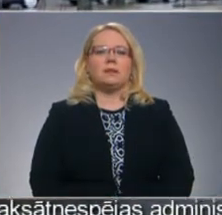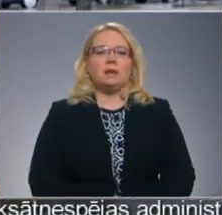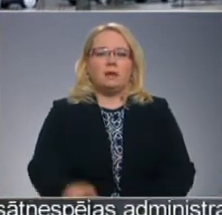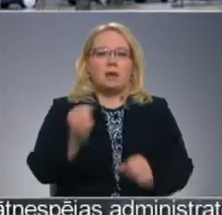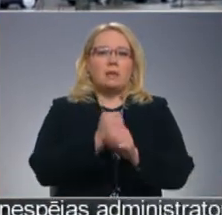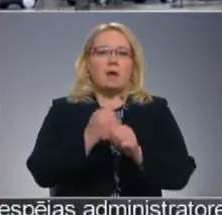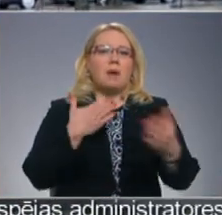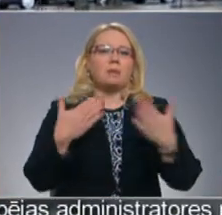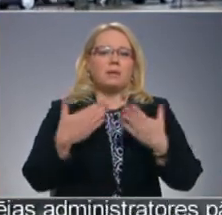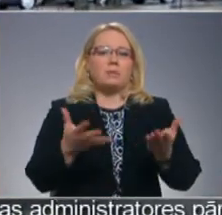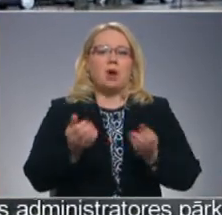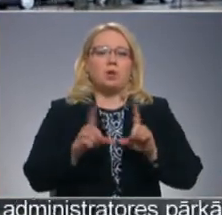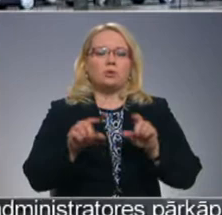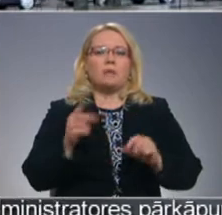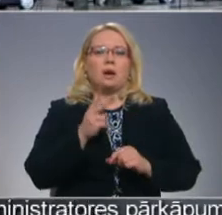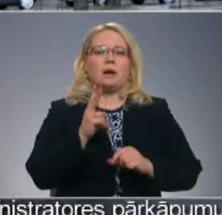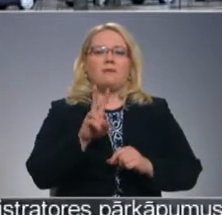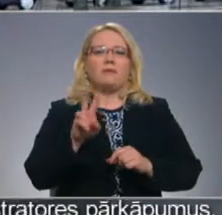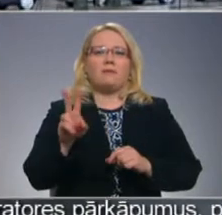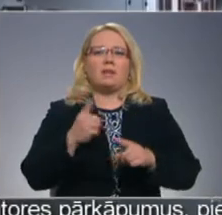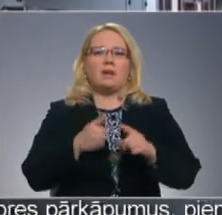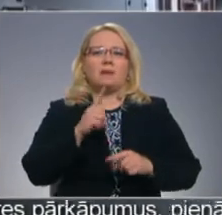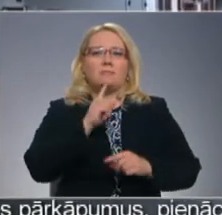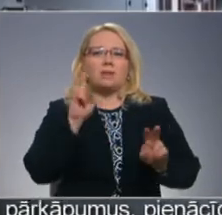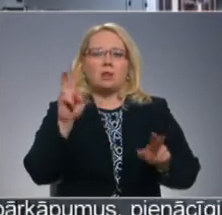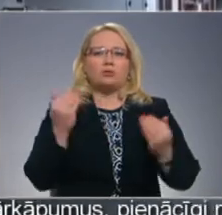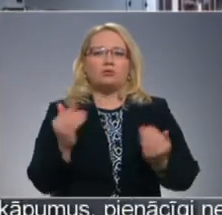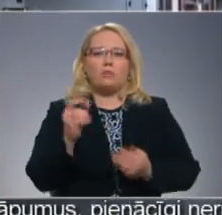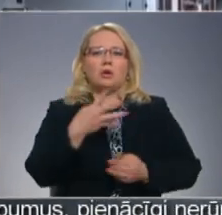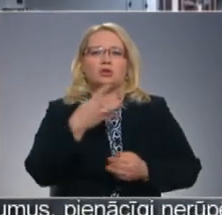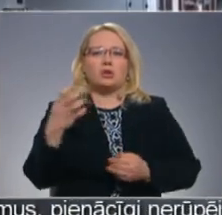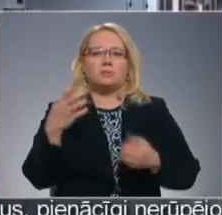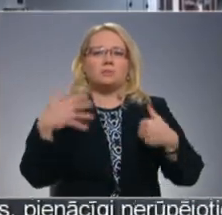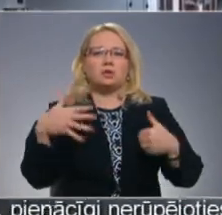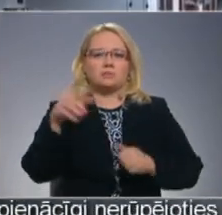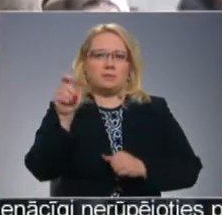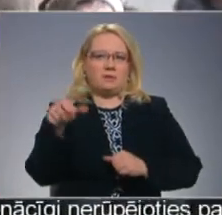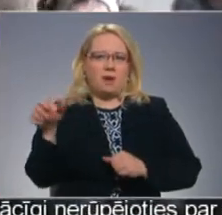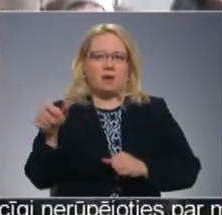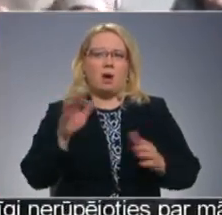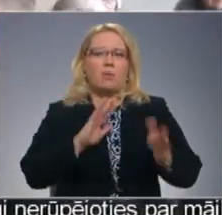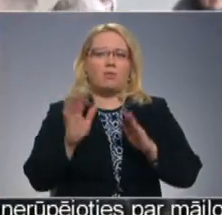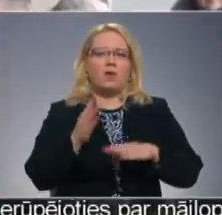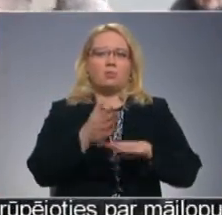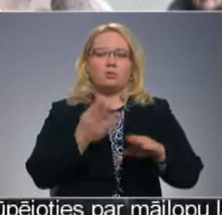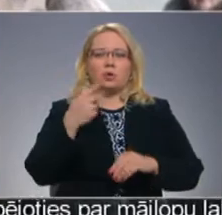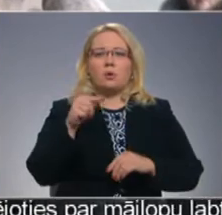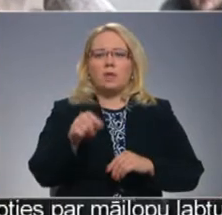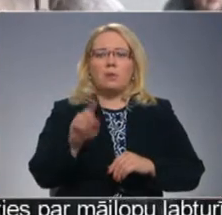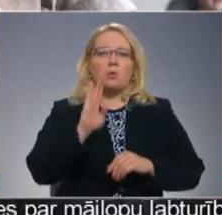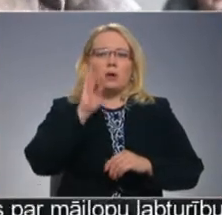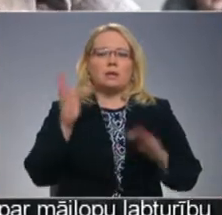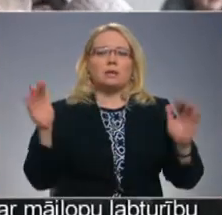Darba attiecības ar uzņēmumu KVV Liepājas metalurgs šobrīd ir 460 cilvēkiem. Aptuveni puse no viņiem